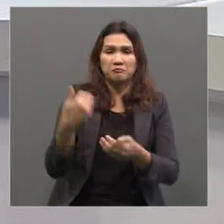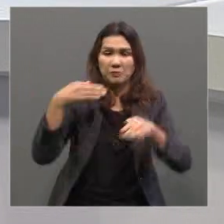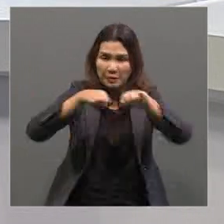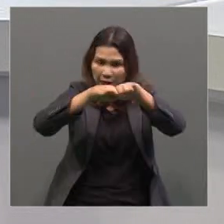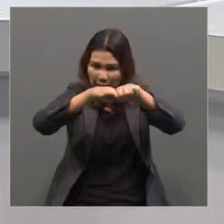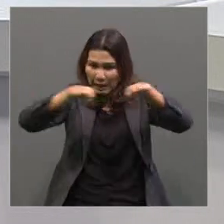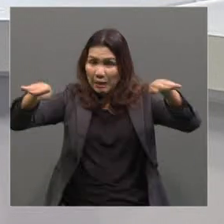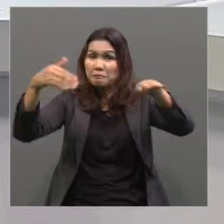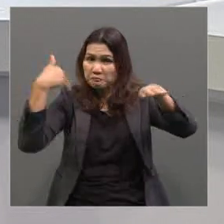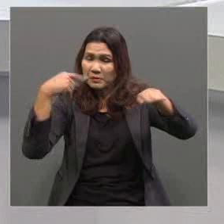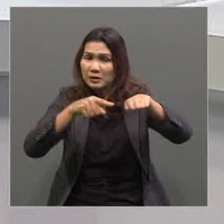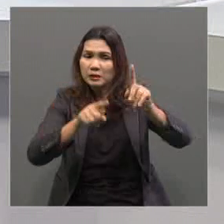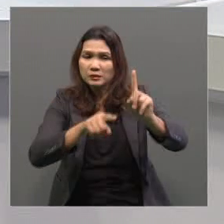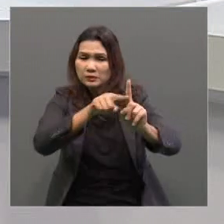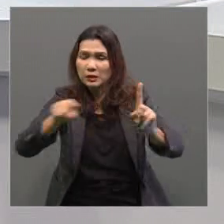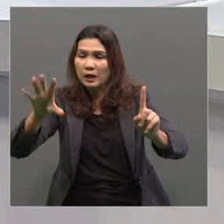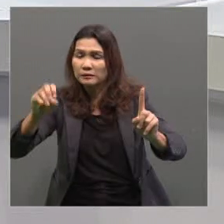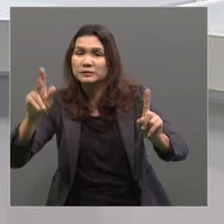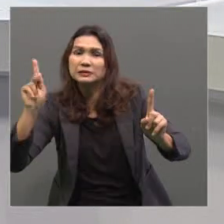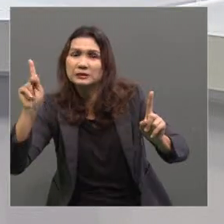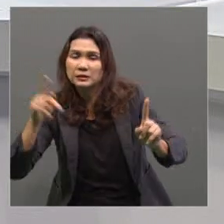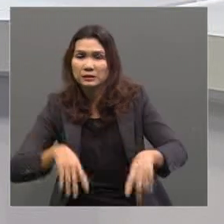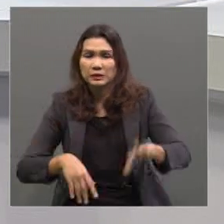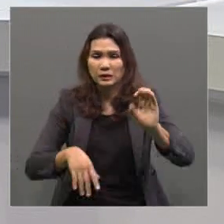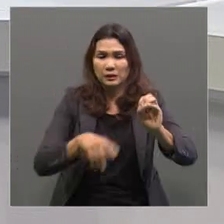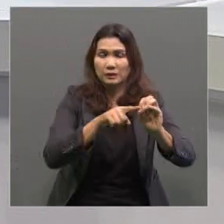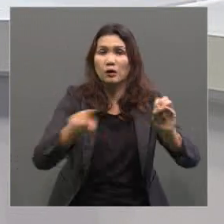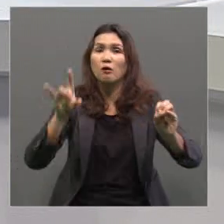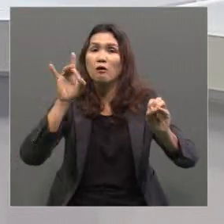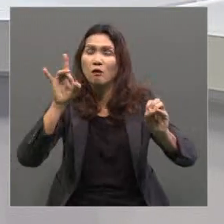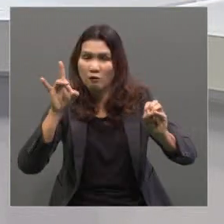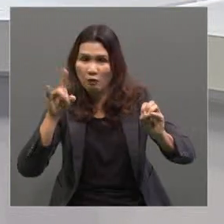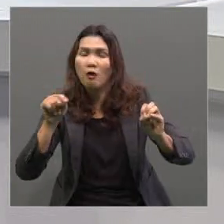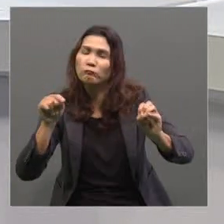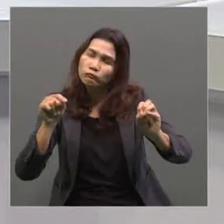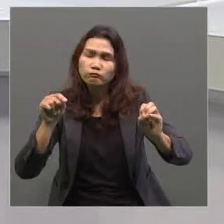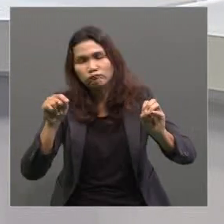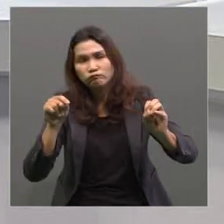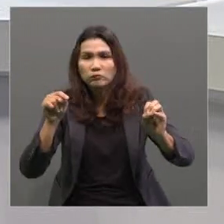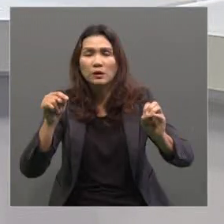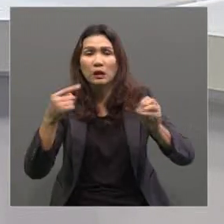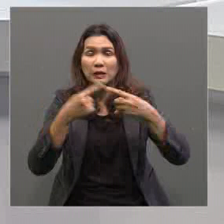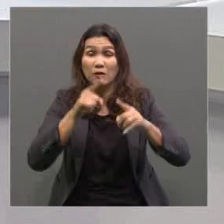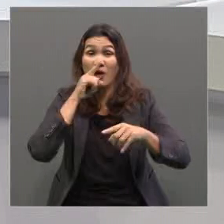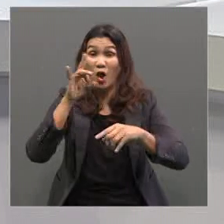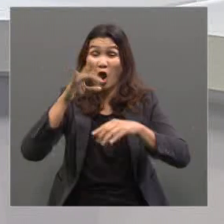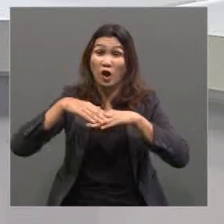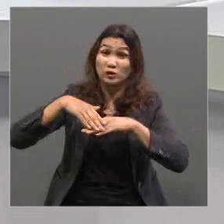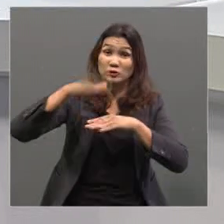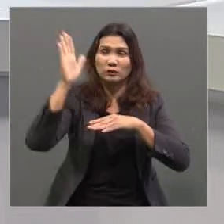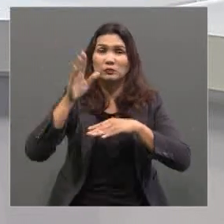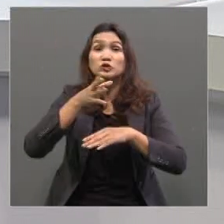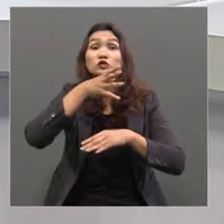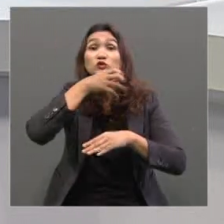นะคุณภาพอากาศ1ถึง50นี่สีเขียว50ถึง100ก็ยังคงพอได้แต่เมื่อไหร่เกิน100ขึ้นมาเนี่ย